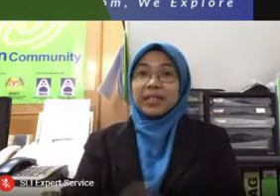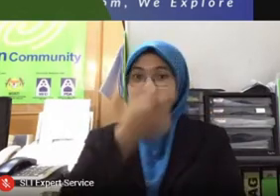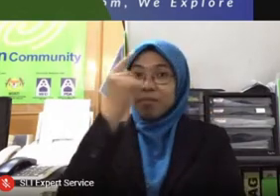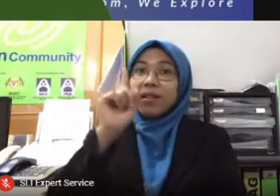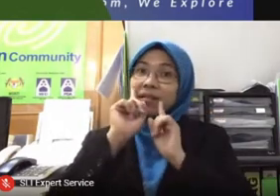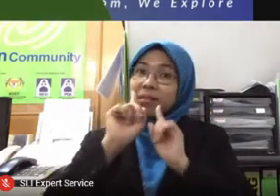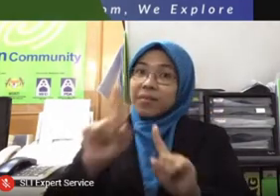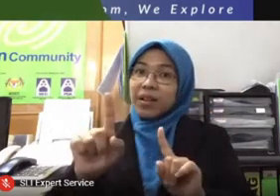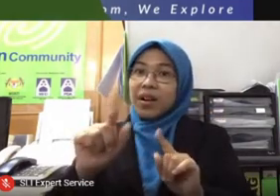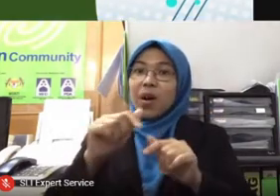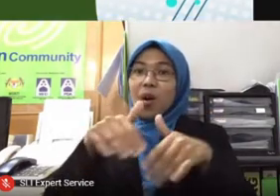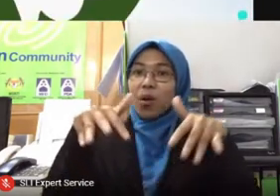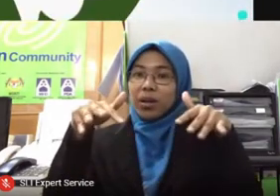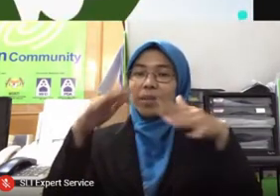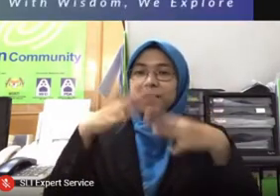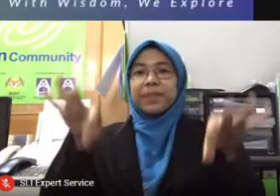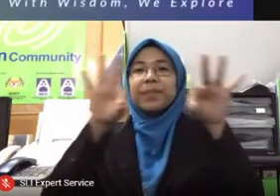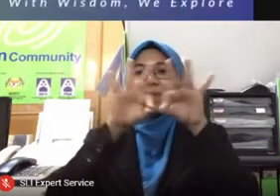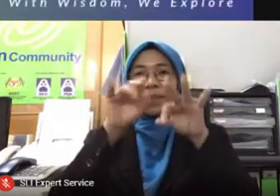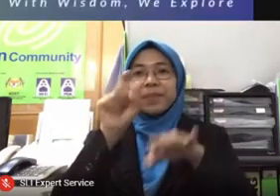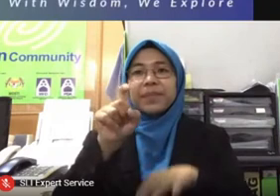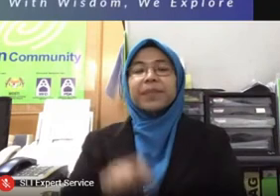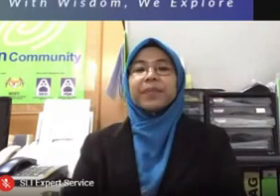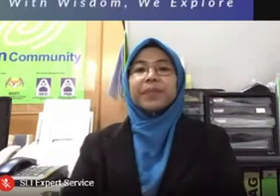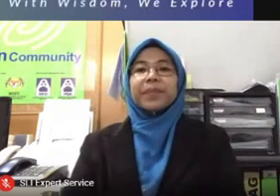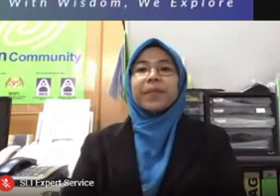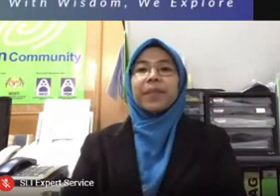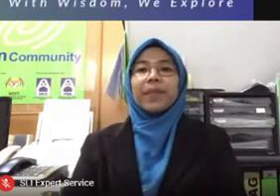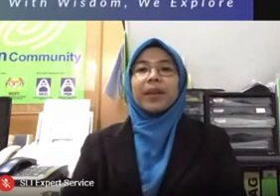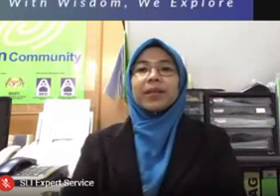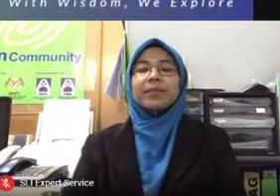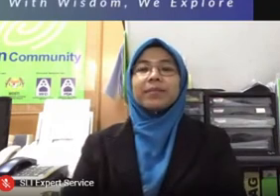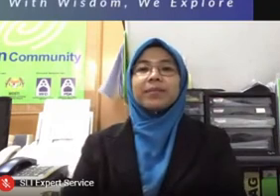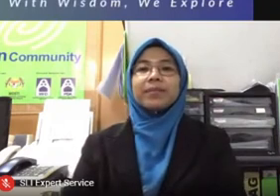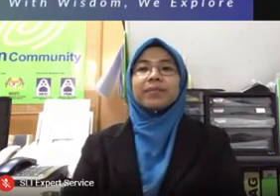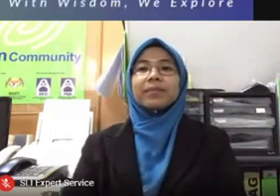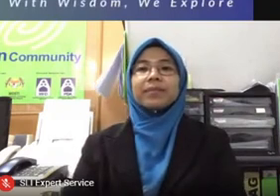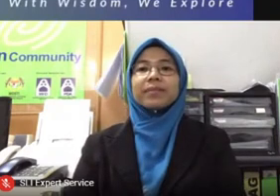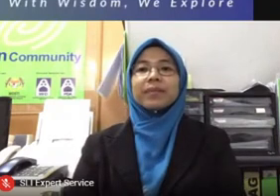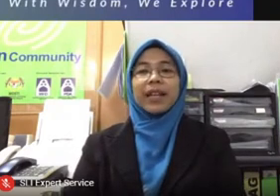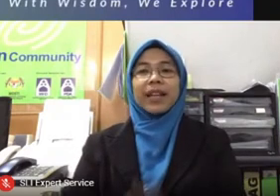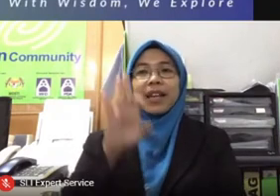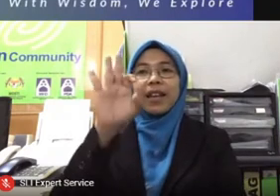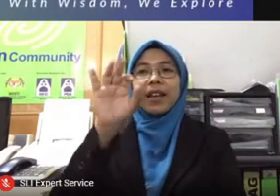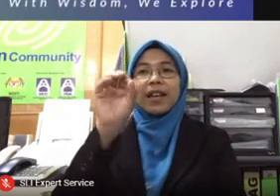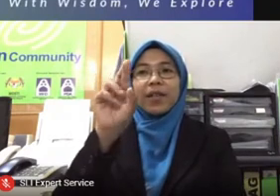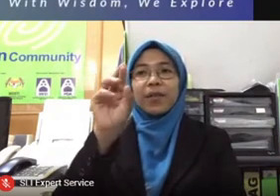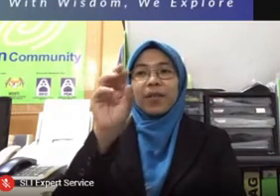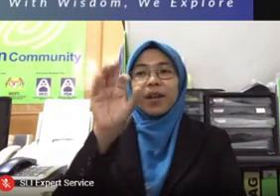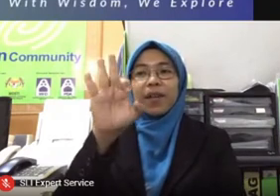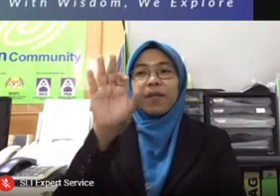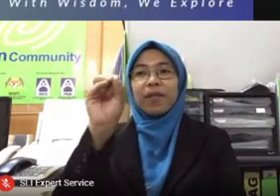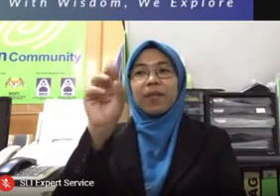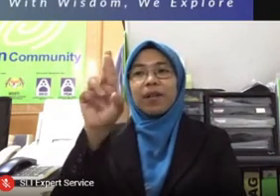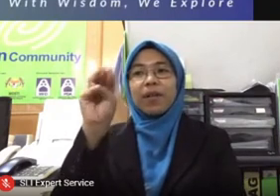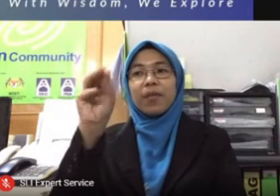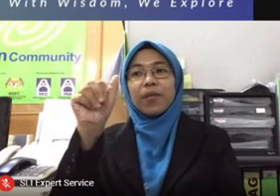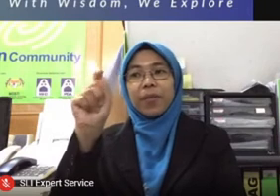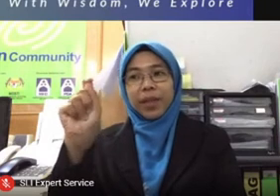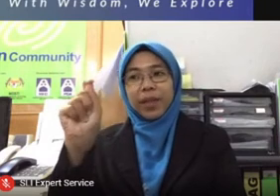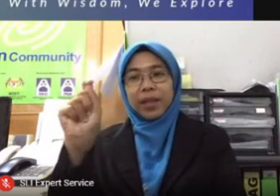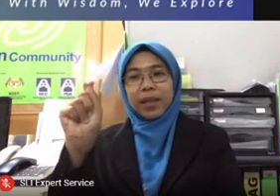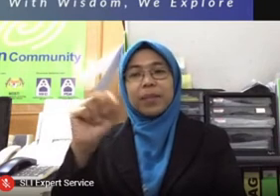is quite, quite important. Okay, right. Ni format ataupun